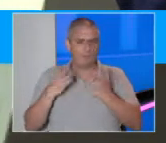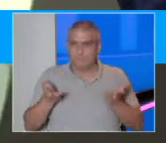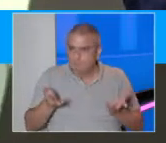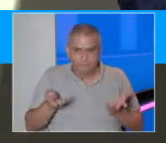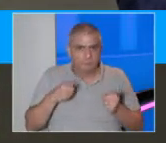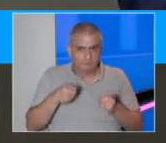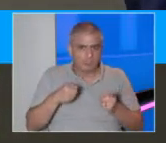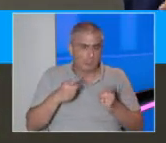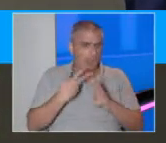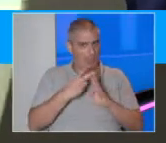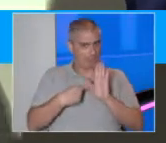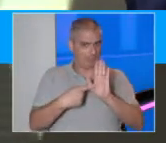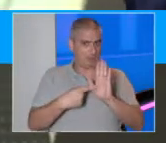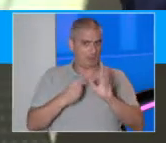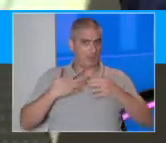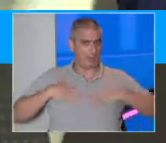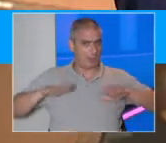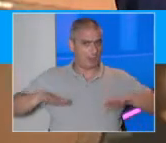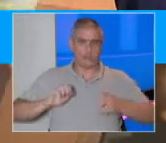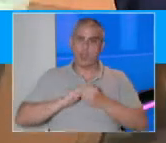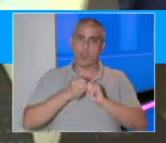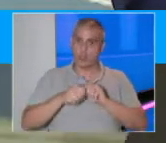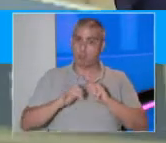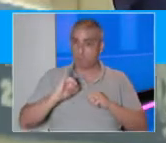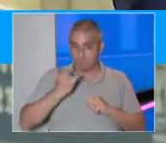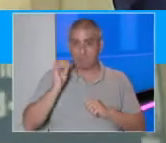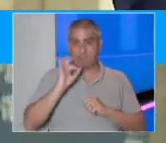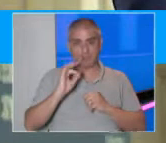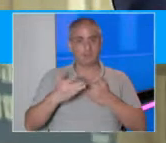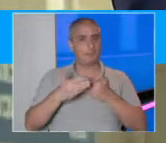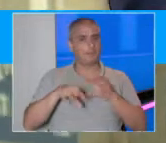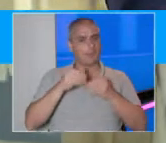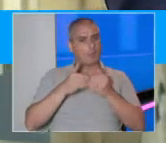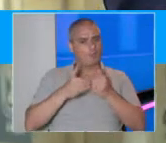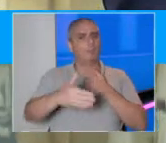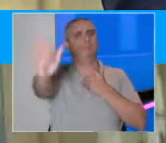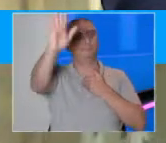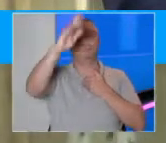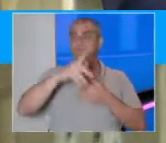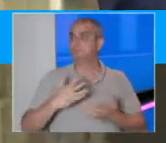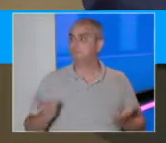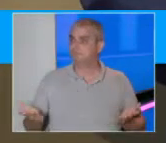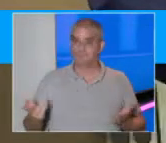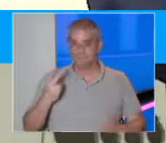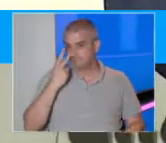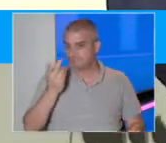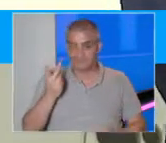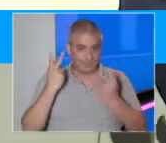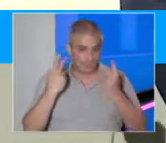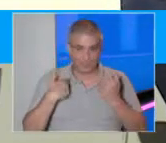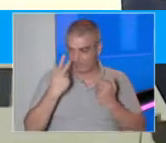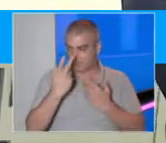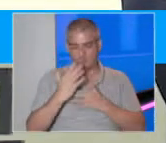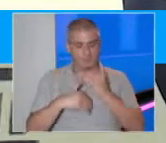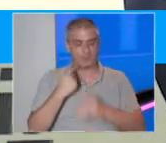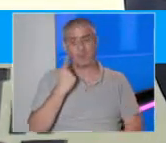מדובר בנירות ובהרגעת הרוחות, או שהבחירות באמת מתרחקות מאיתנו? תראה, נדב, בקורנית אנחנו רואים כאן